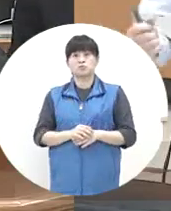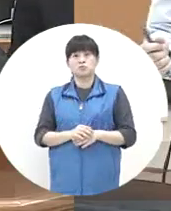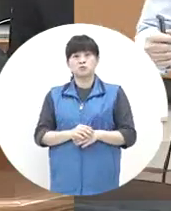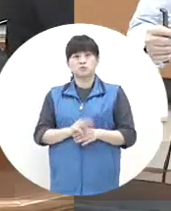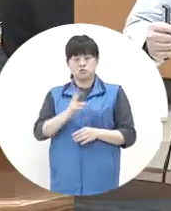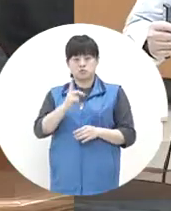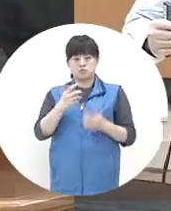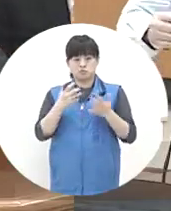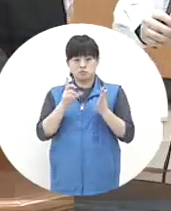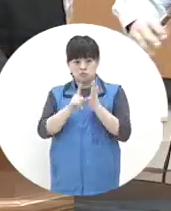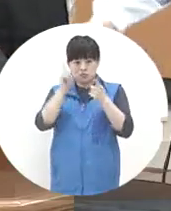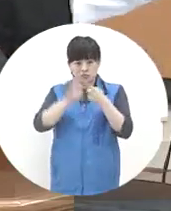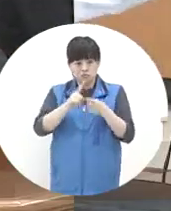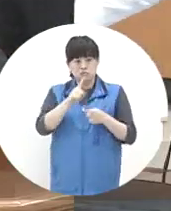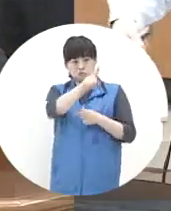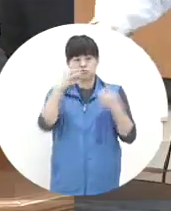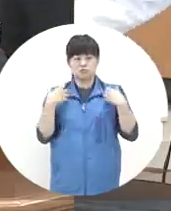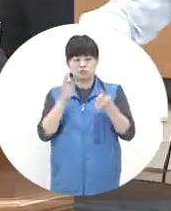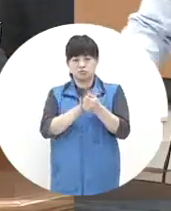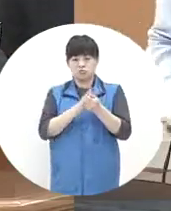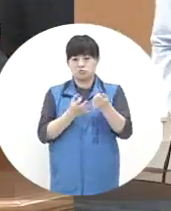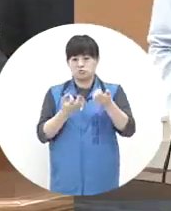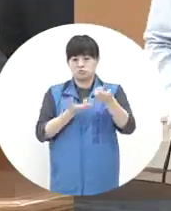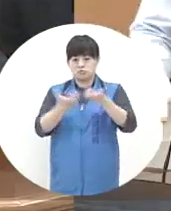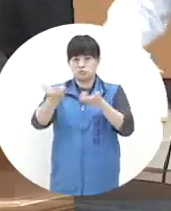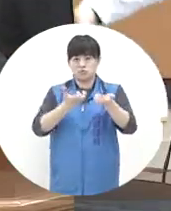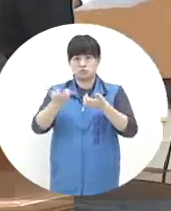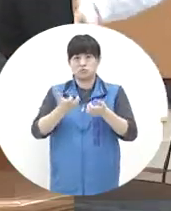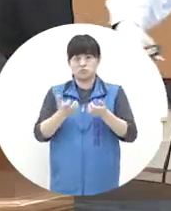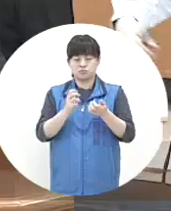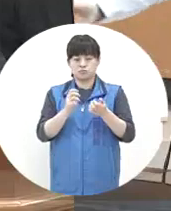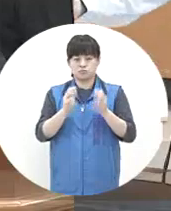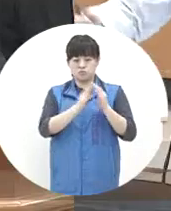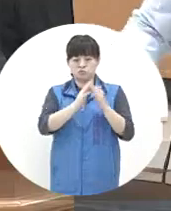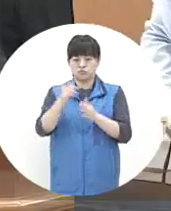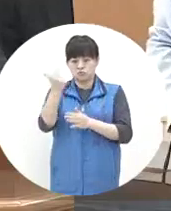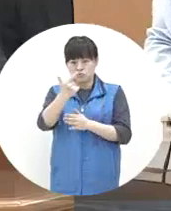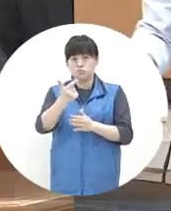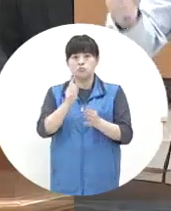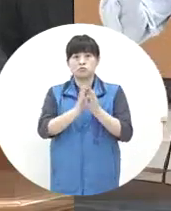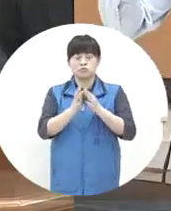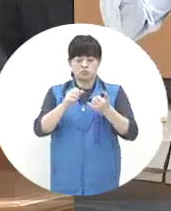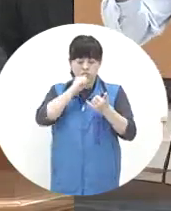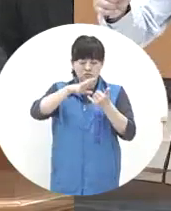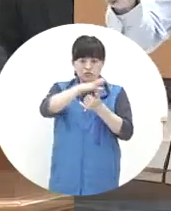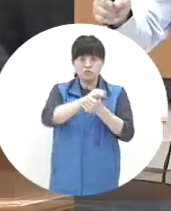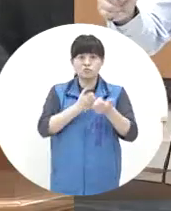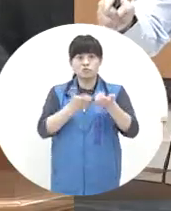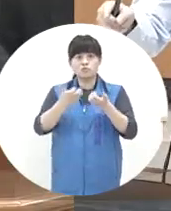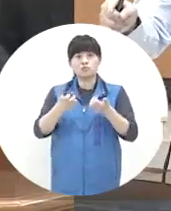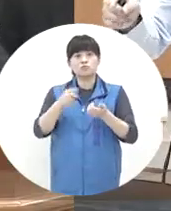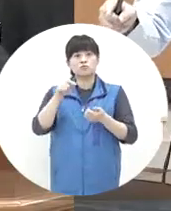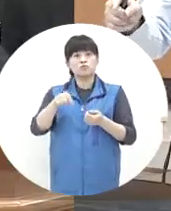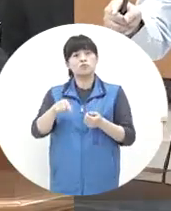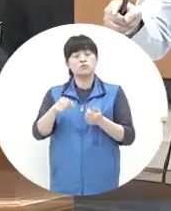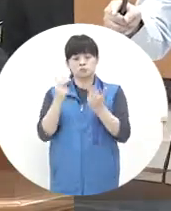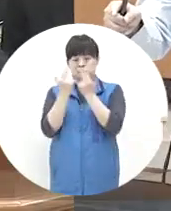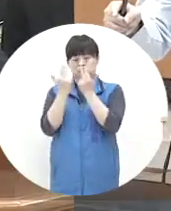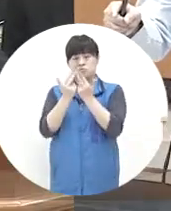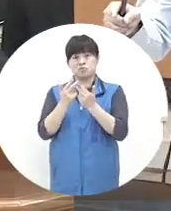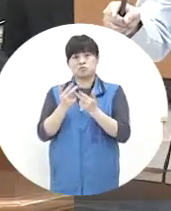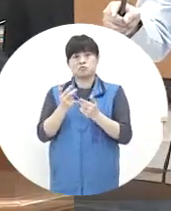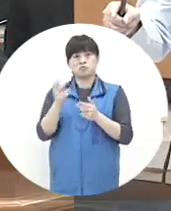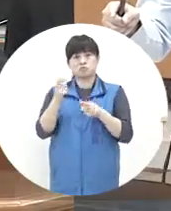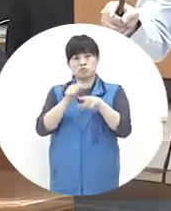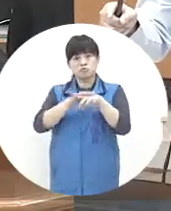你有这个机会可以来分配这个做这个财产的分配给六都或者给其他都，哈、哦，在这个新北很不公平的